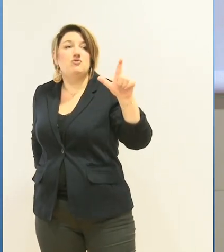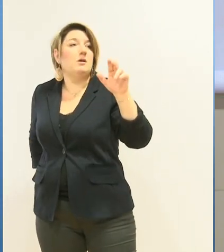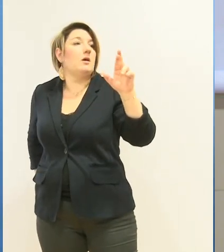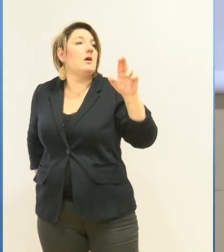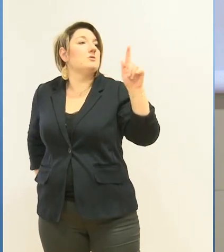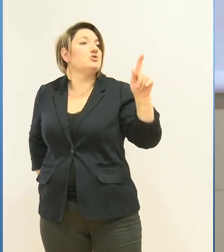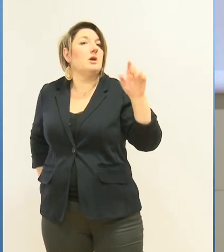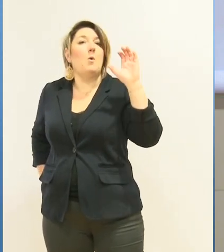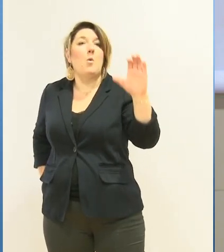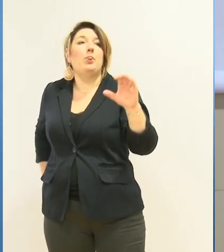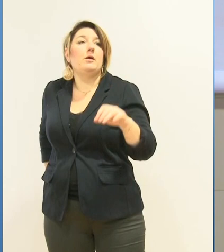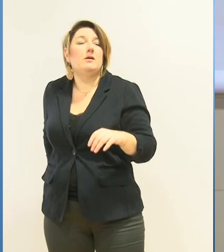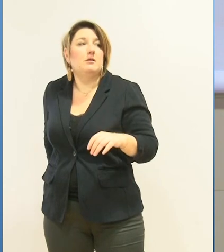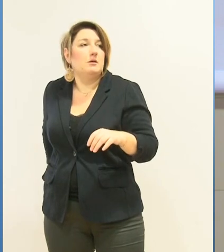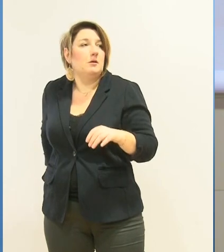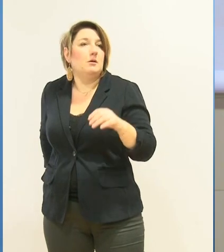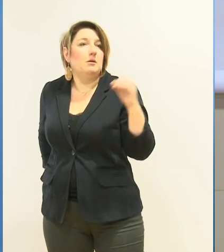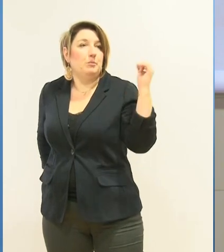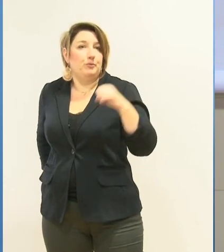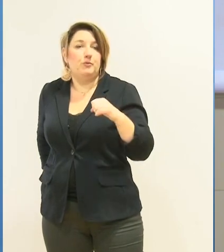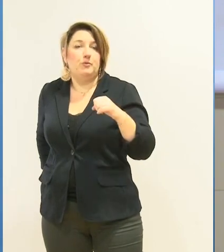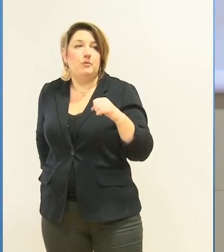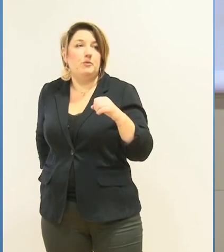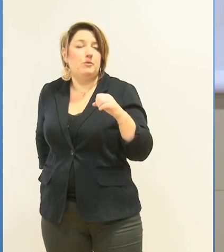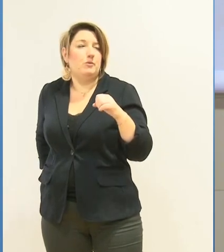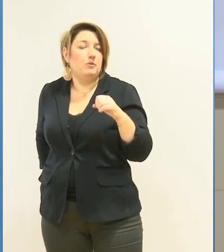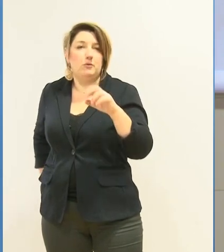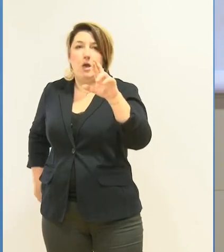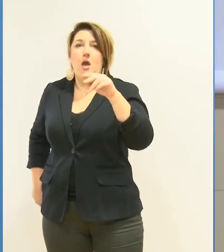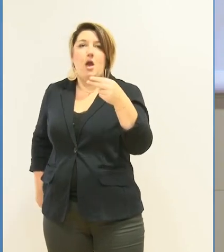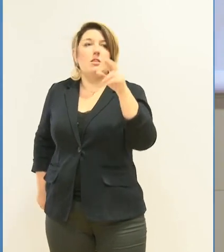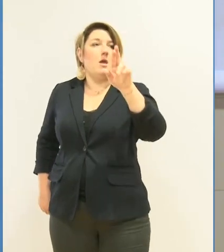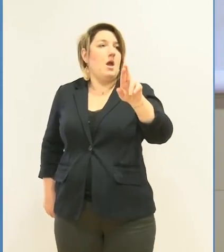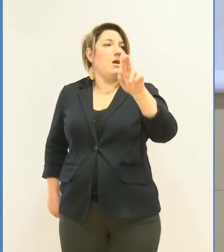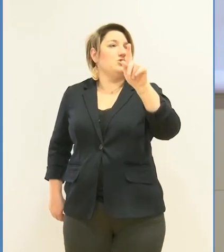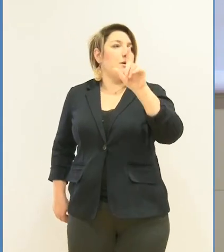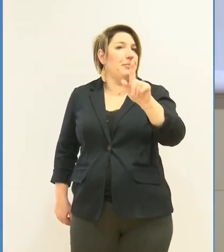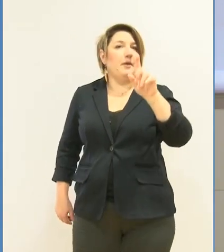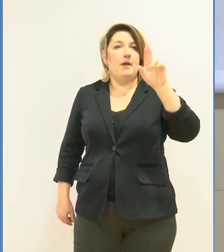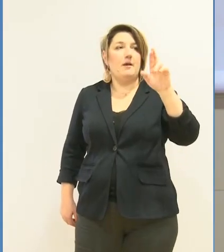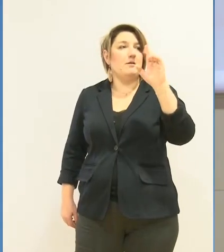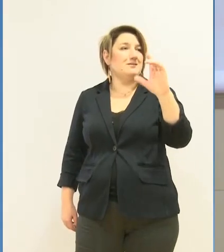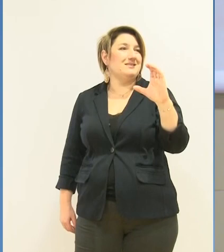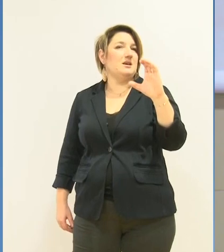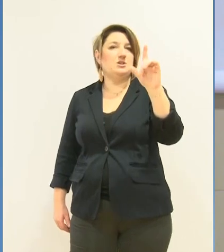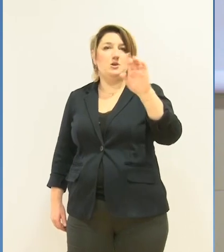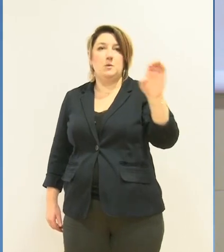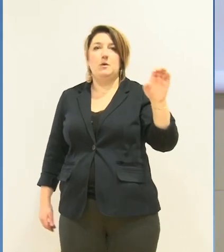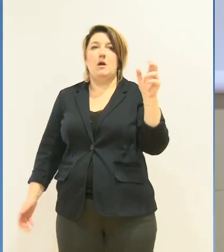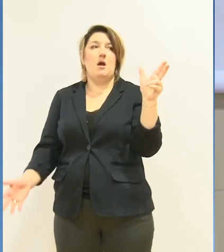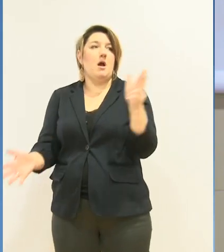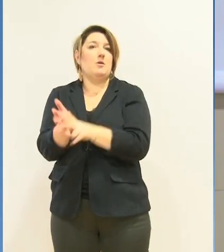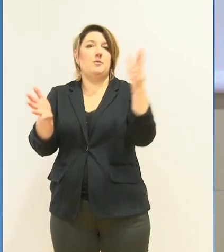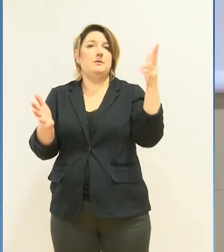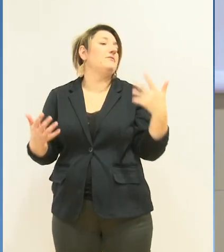qui votent contre qui vote pour donc et rennes rgpp re cge procès verbal adopté